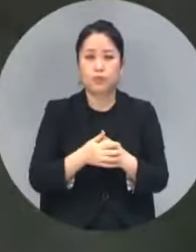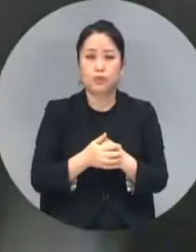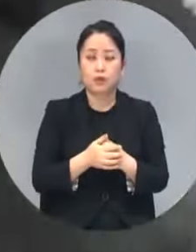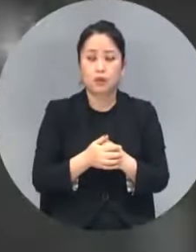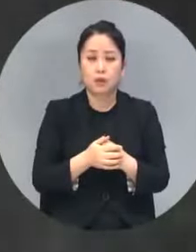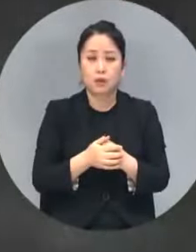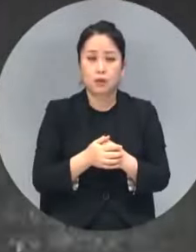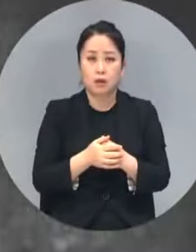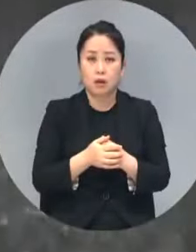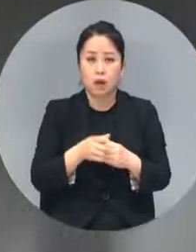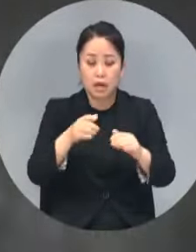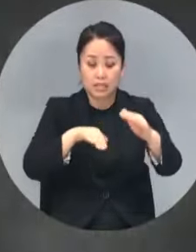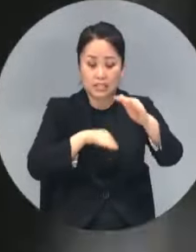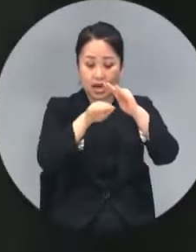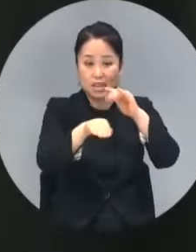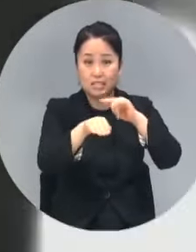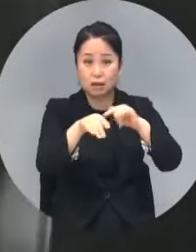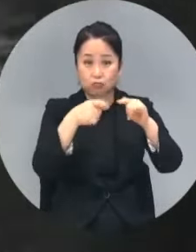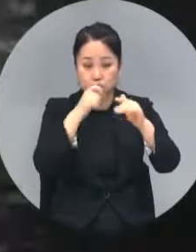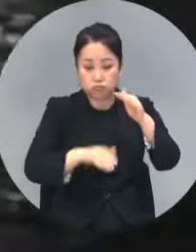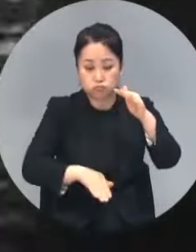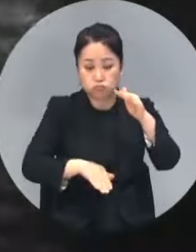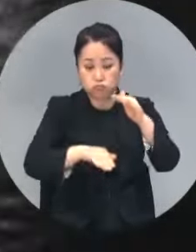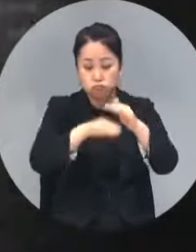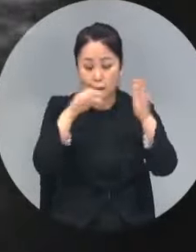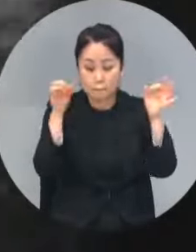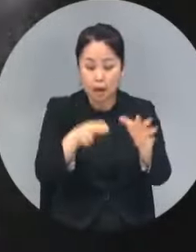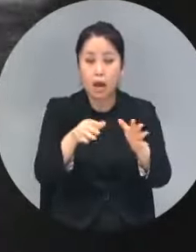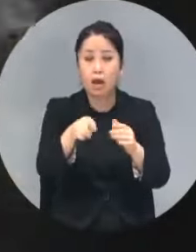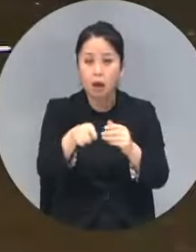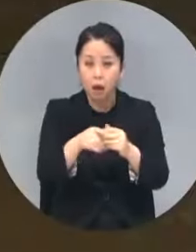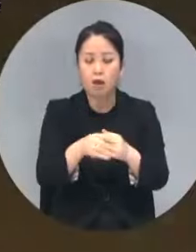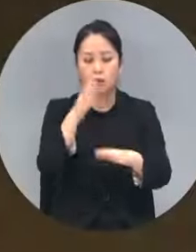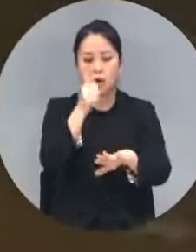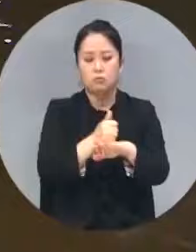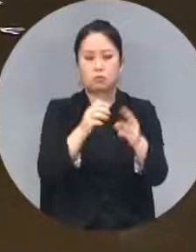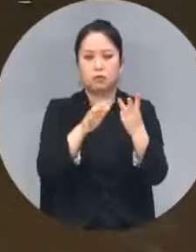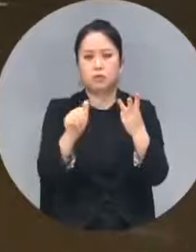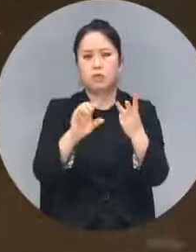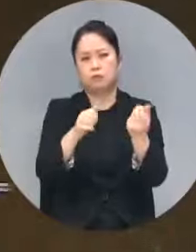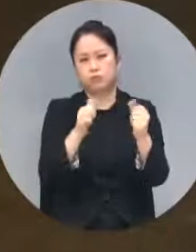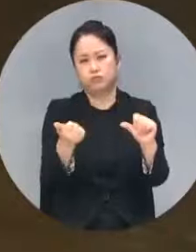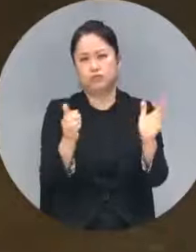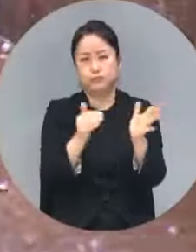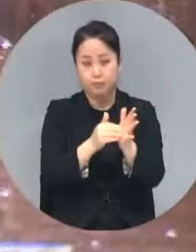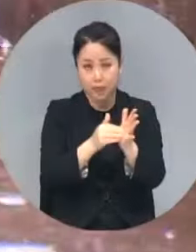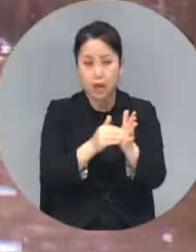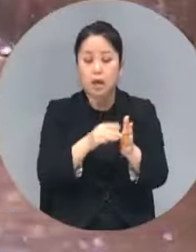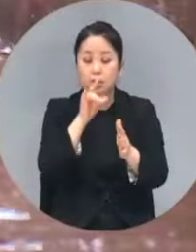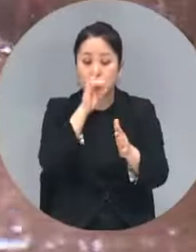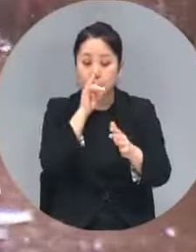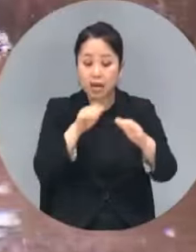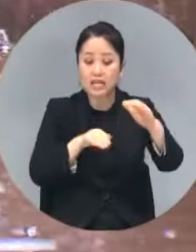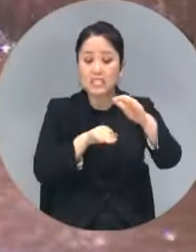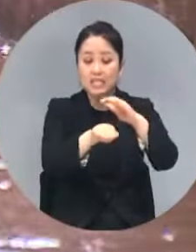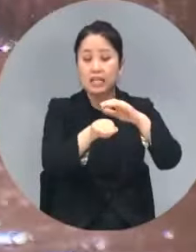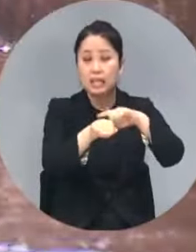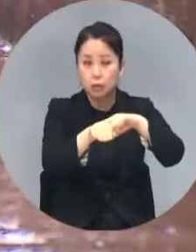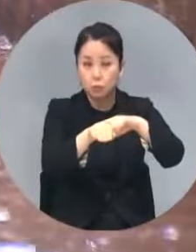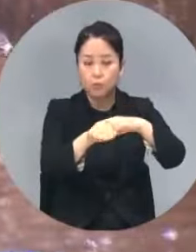순식간에 지하차도 안으로 차오르는 물 결국 세명의 안타까운 목숨을 아간 초량